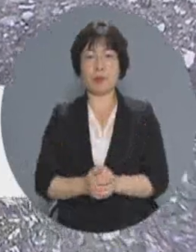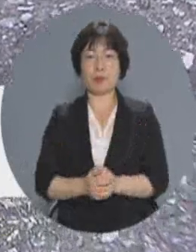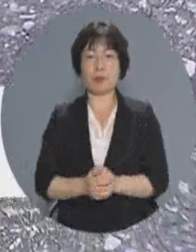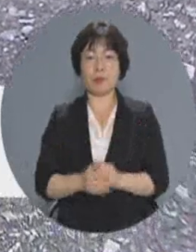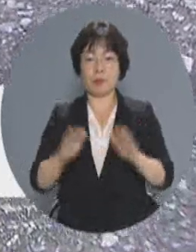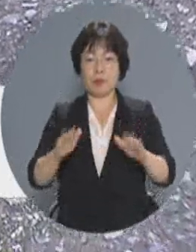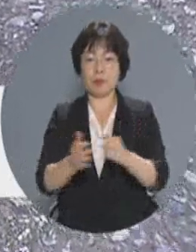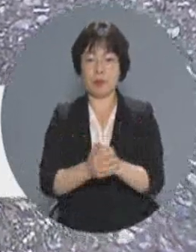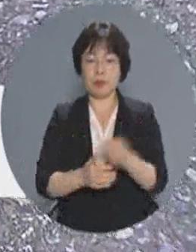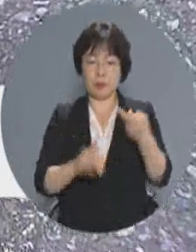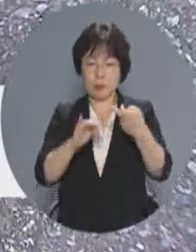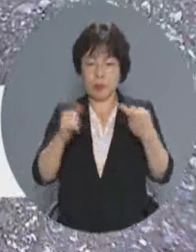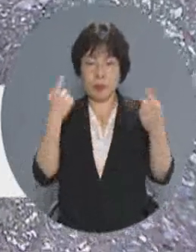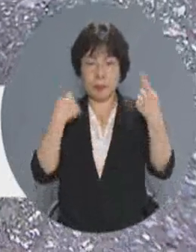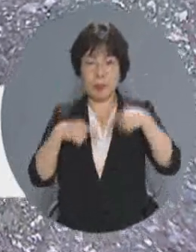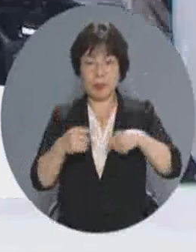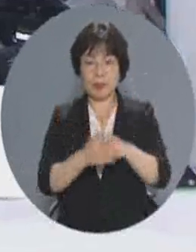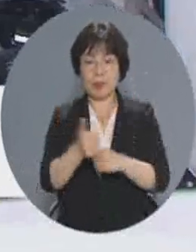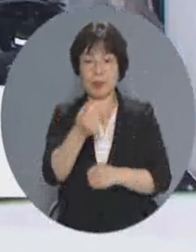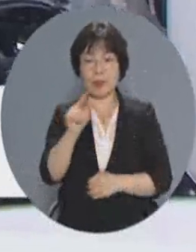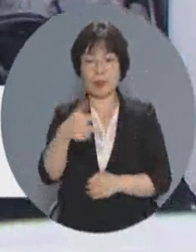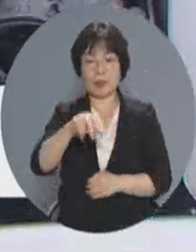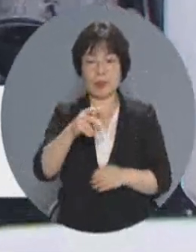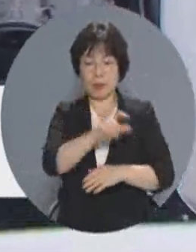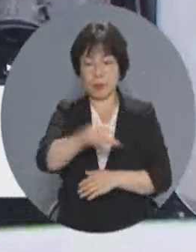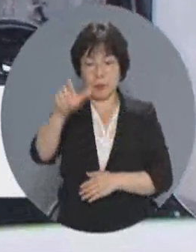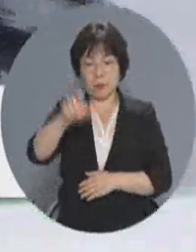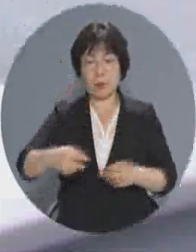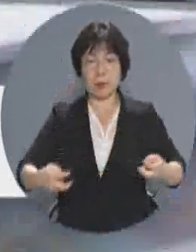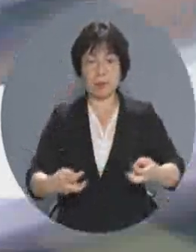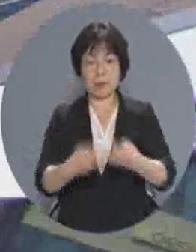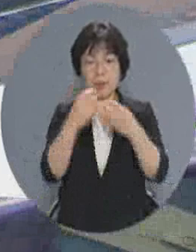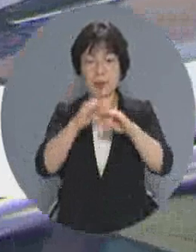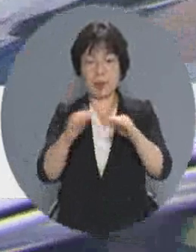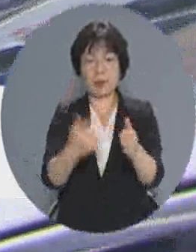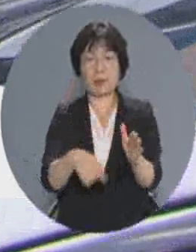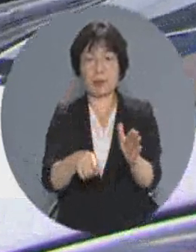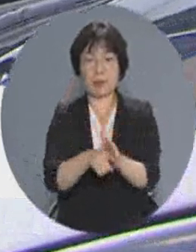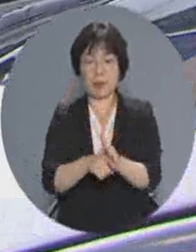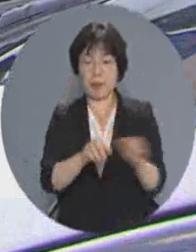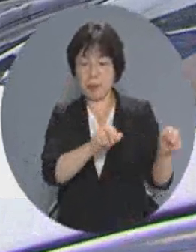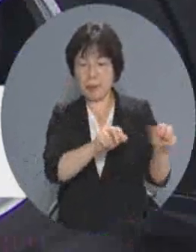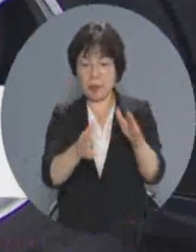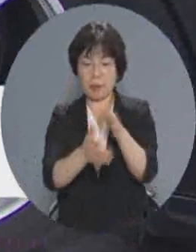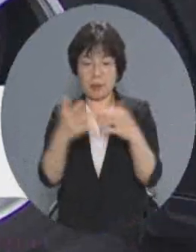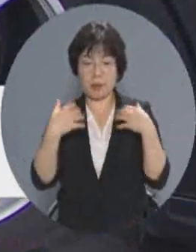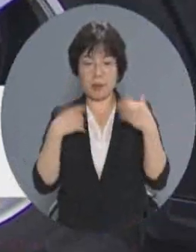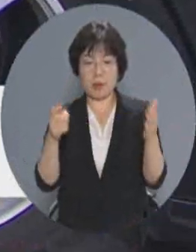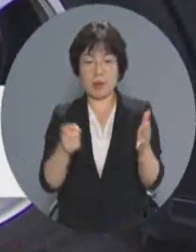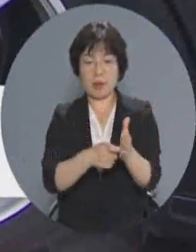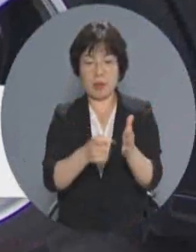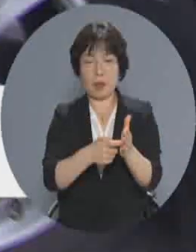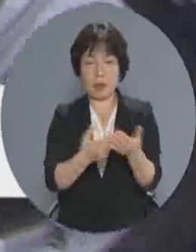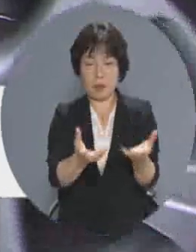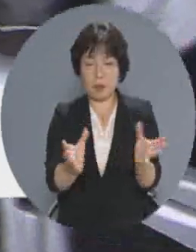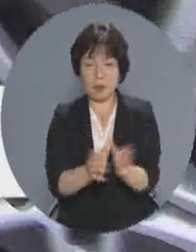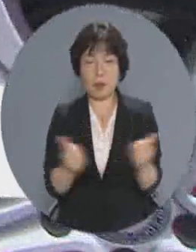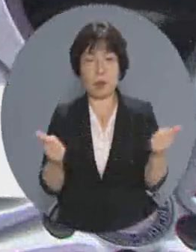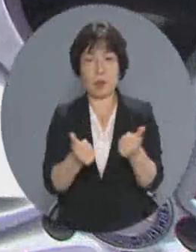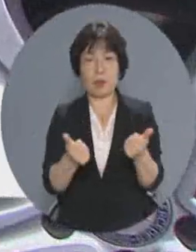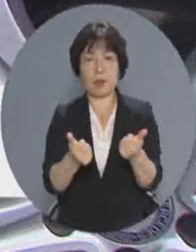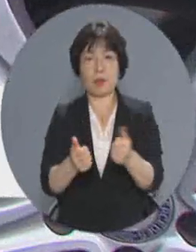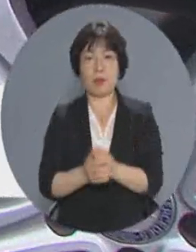여수시는 오늘 12명의 사상자를 낸 한재 사거리 교통사고 수습을 위해 곧바로 시청에서 상황판단 대책회의를